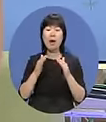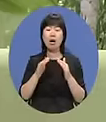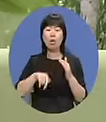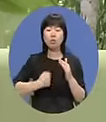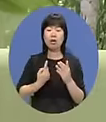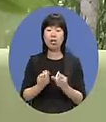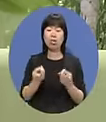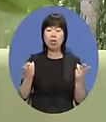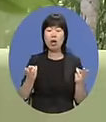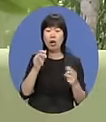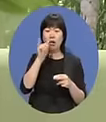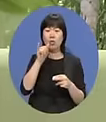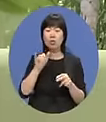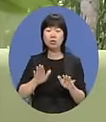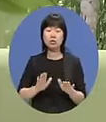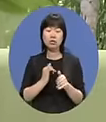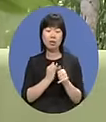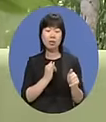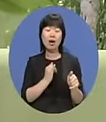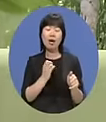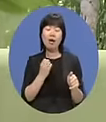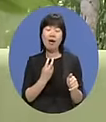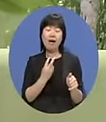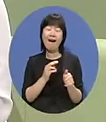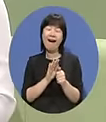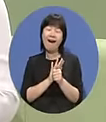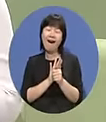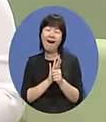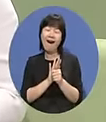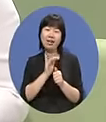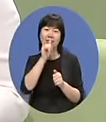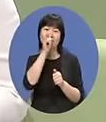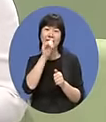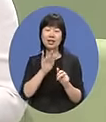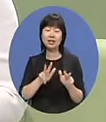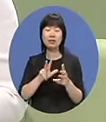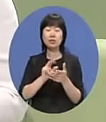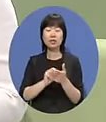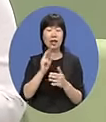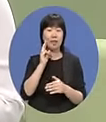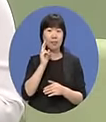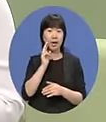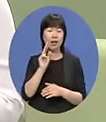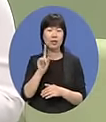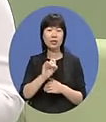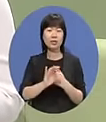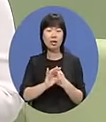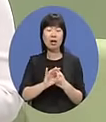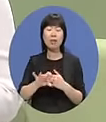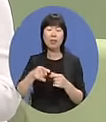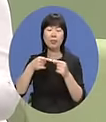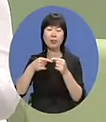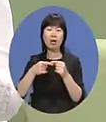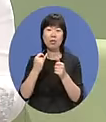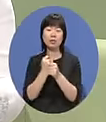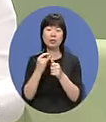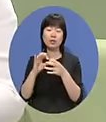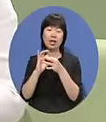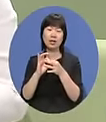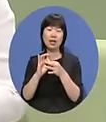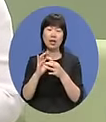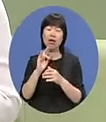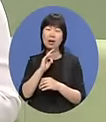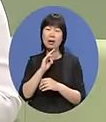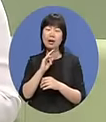근데 그런 면으로 봤을 때는 남편분이 애교도 좀 있으시고. 네. 이런 경우에 이제 문제가 심각해지는 게 뭐냐면 우선은 부부 관계에